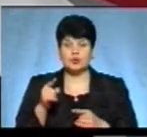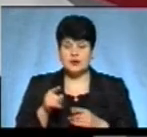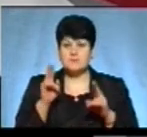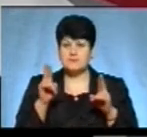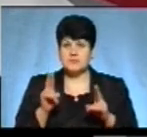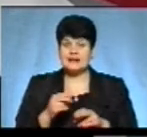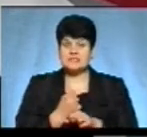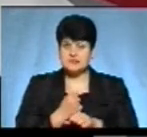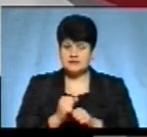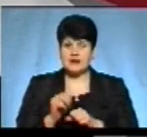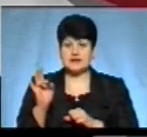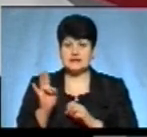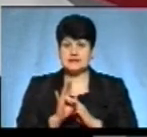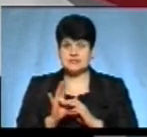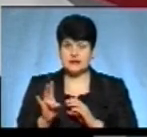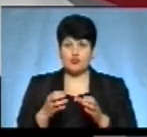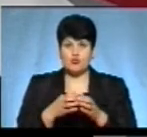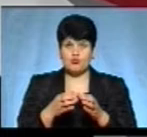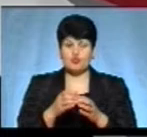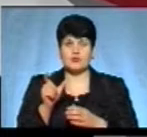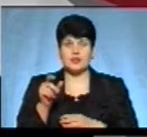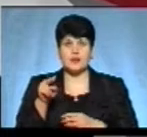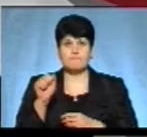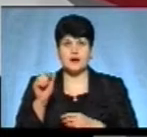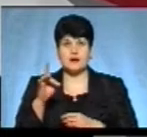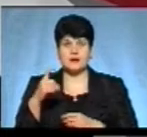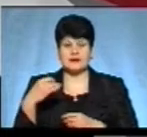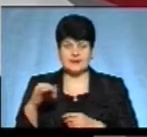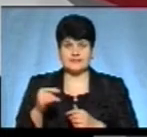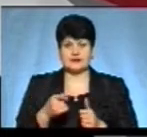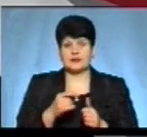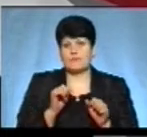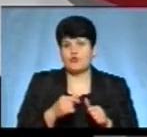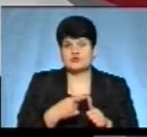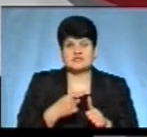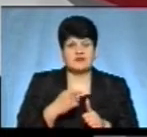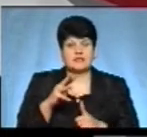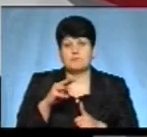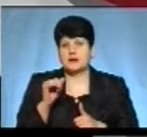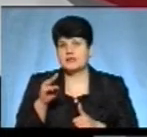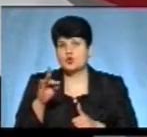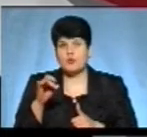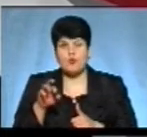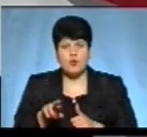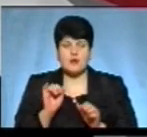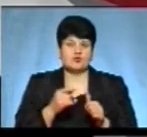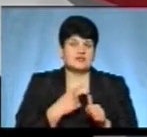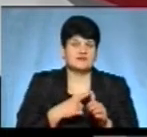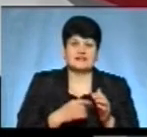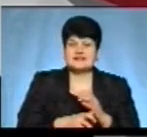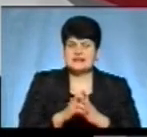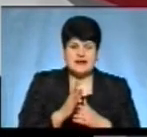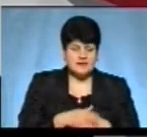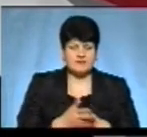зобов'язують церкву, групу єпархій, які можуть називатися митрополією, можуть називатися церквою, якщо вона не